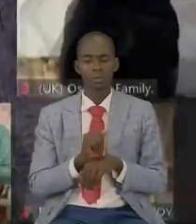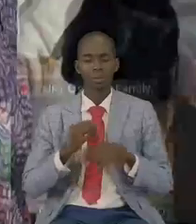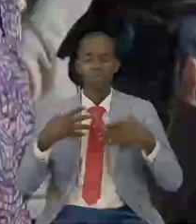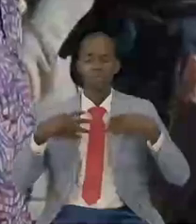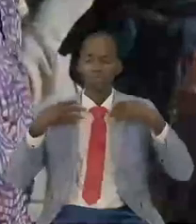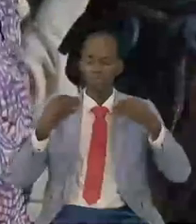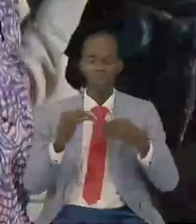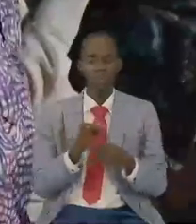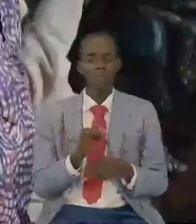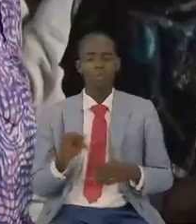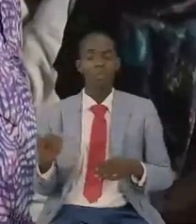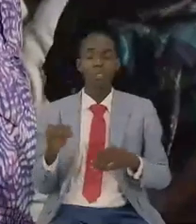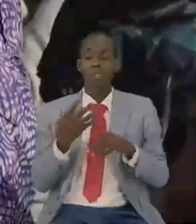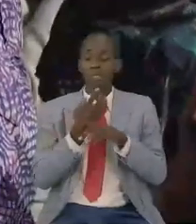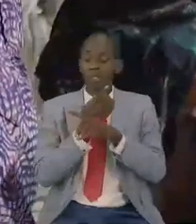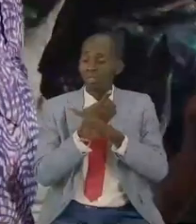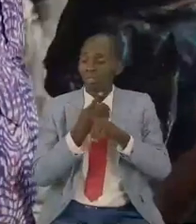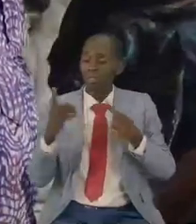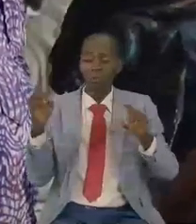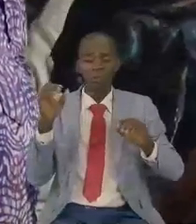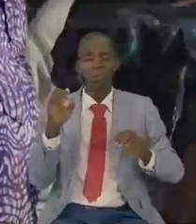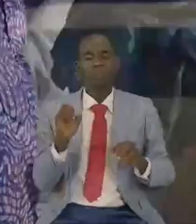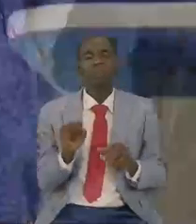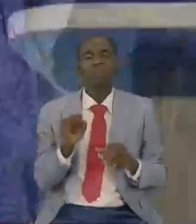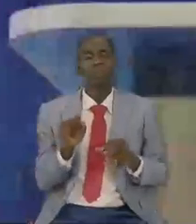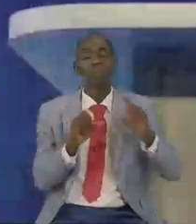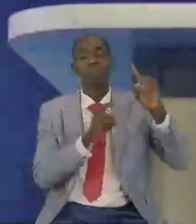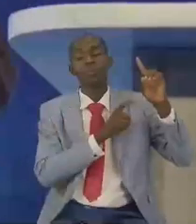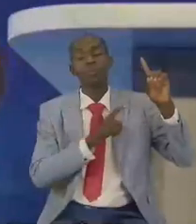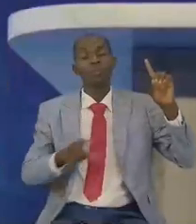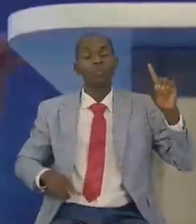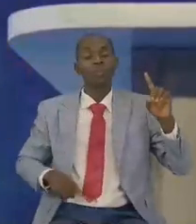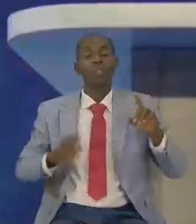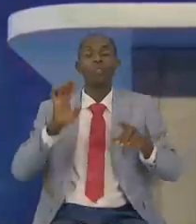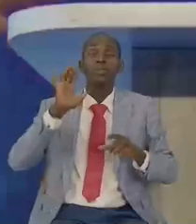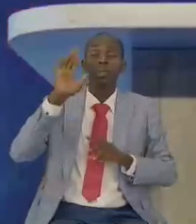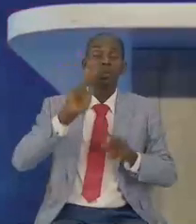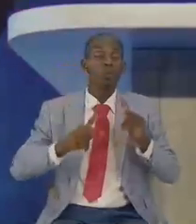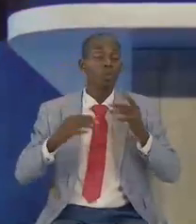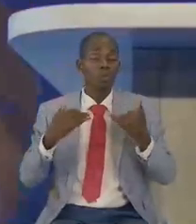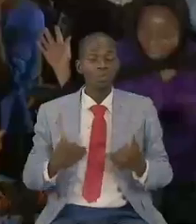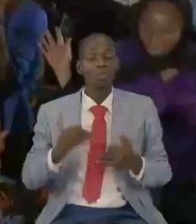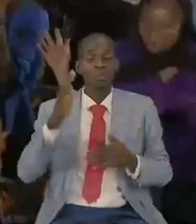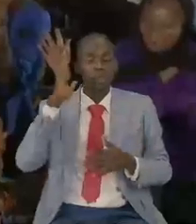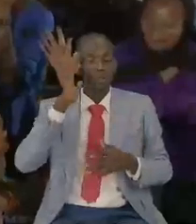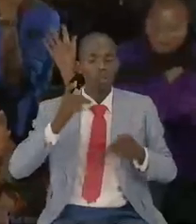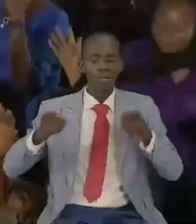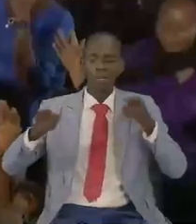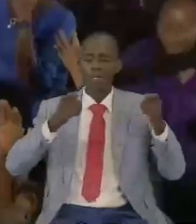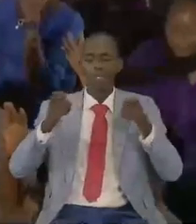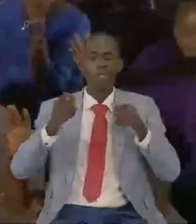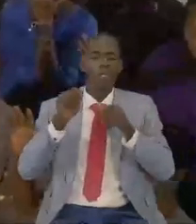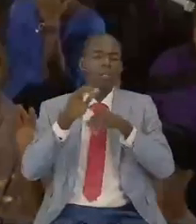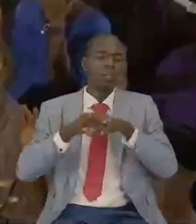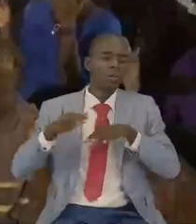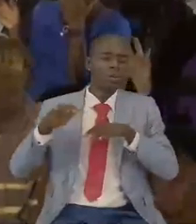guérison, délivrance. Seigneur, ton peuple va régner